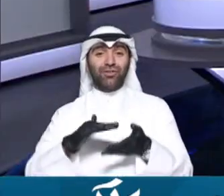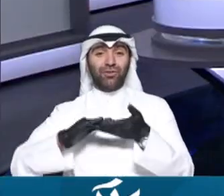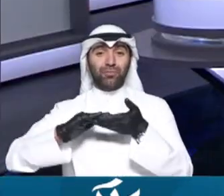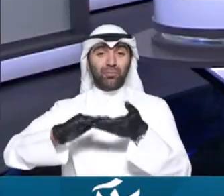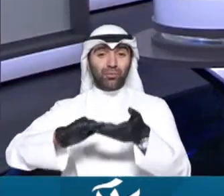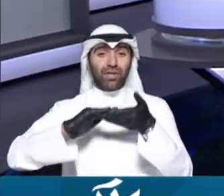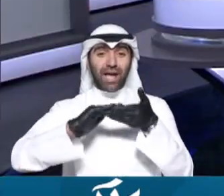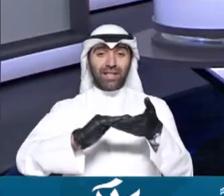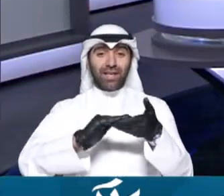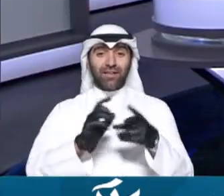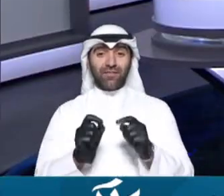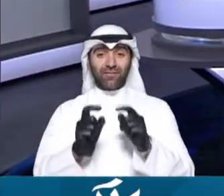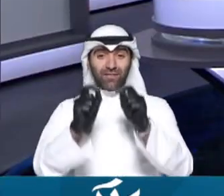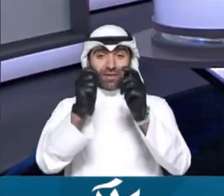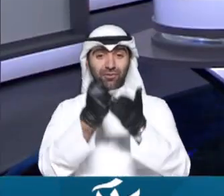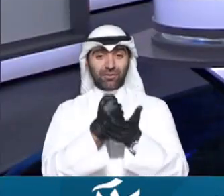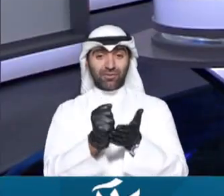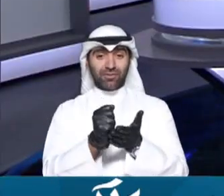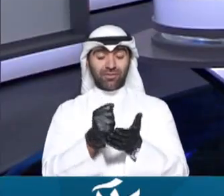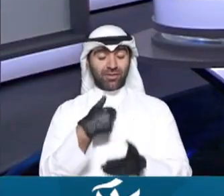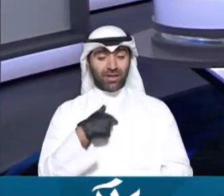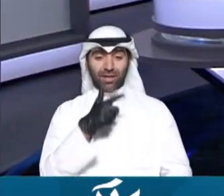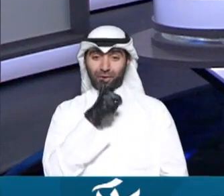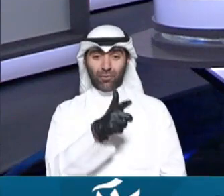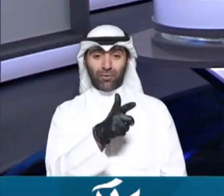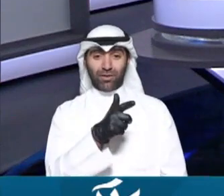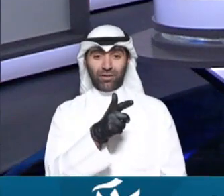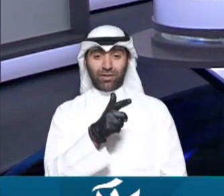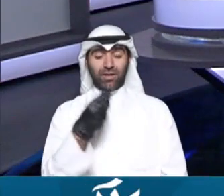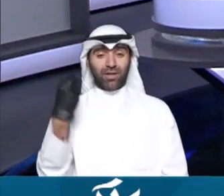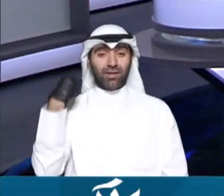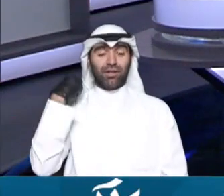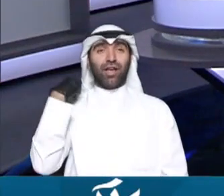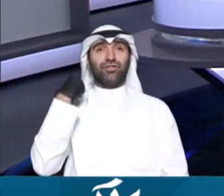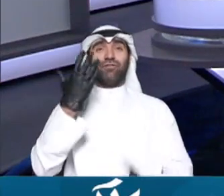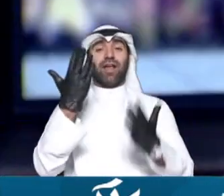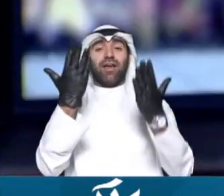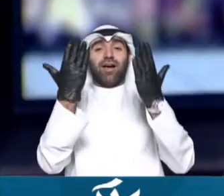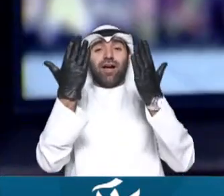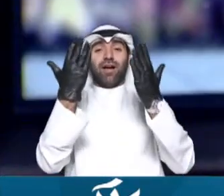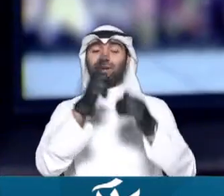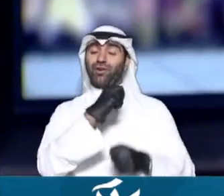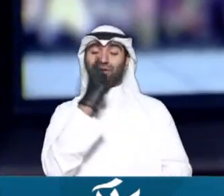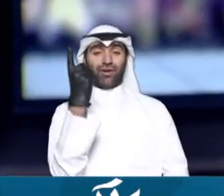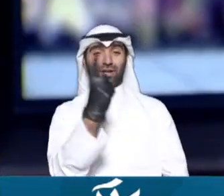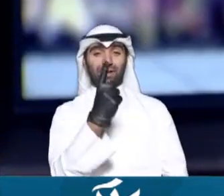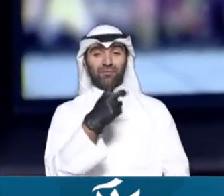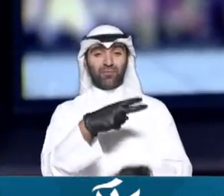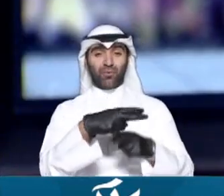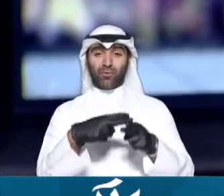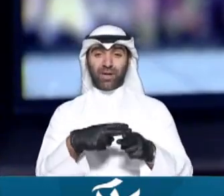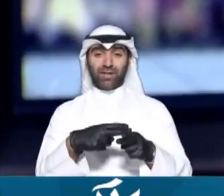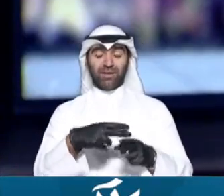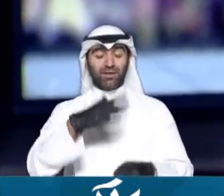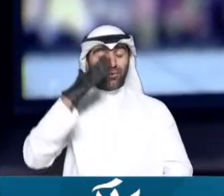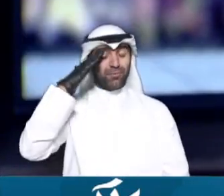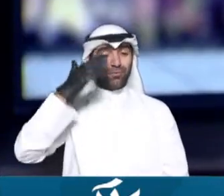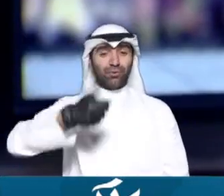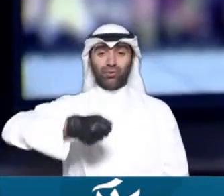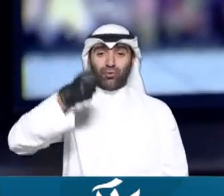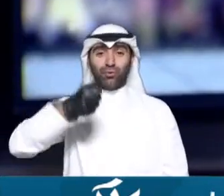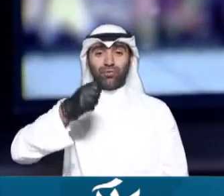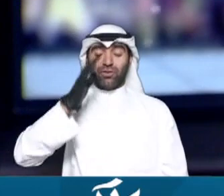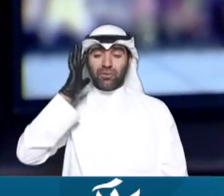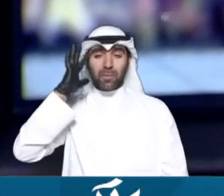شيء عجيب. نعم. نعم. ولهذا نقول لكم جزاكم الله خير. نعم. يا أهل الكويت. يا أهل الفزعة. نعم. اثبتوا على ما أنتوا